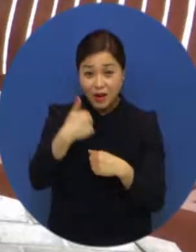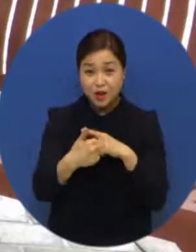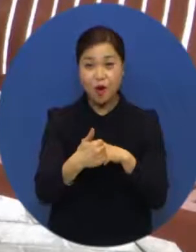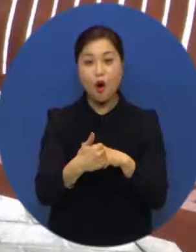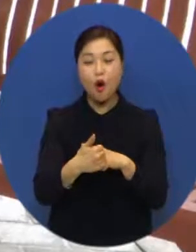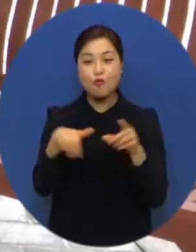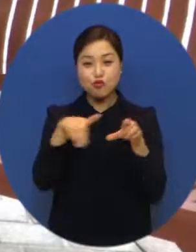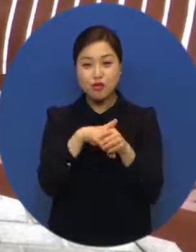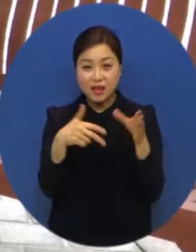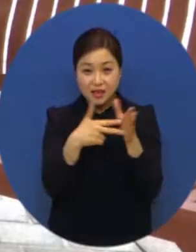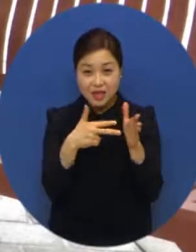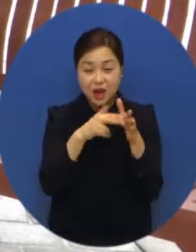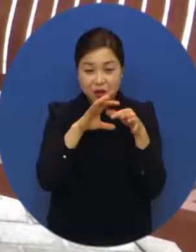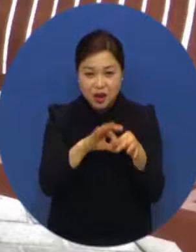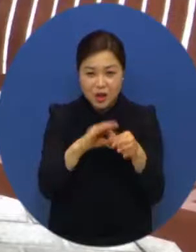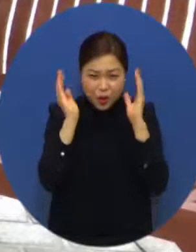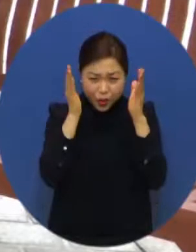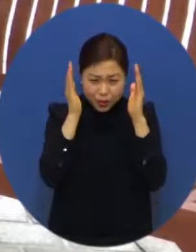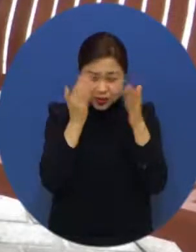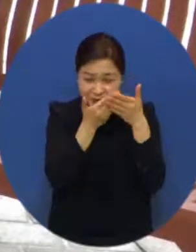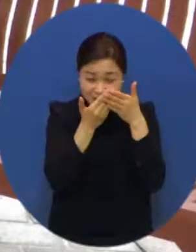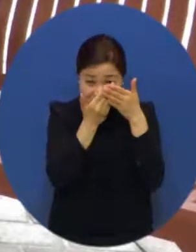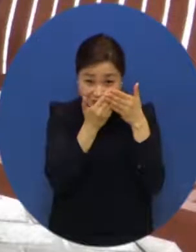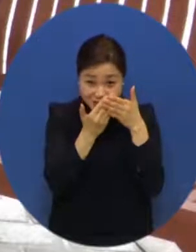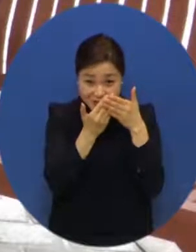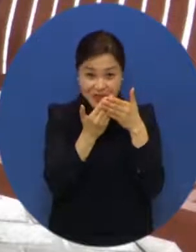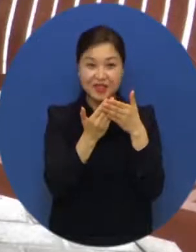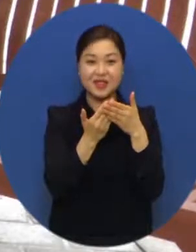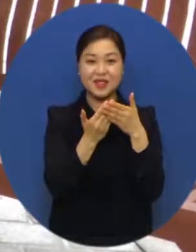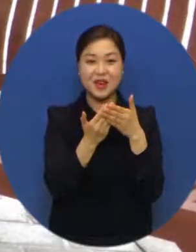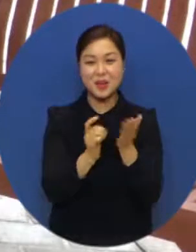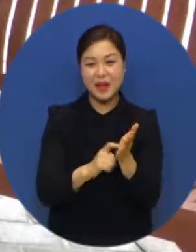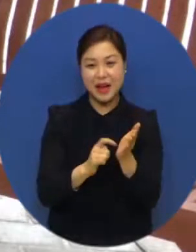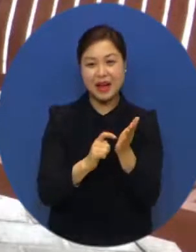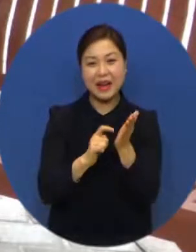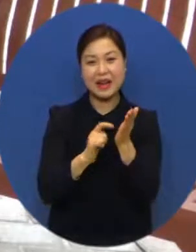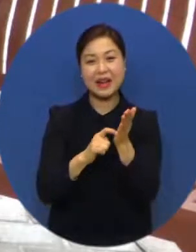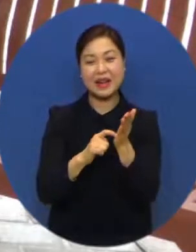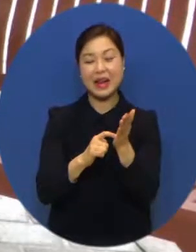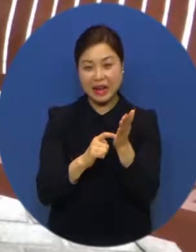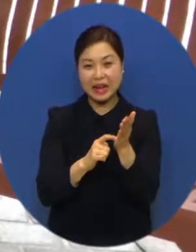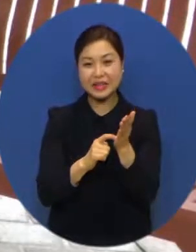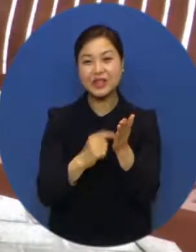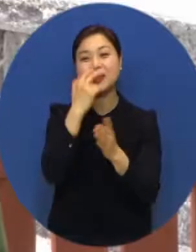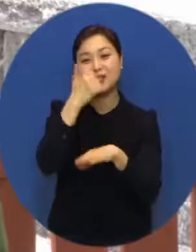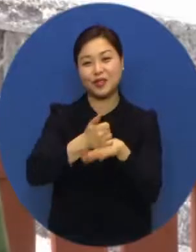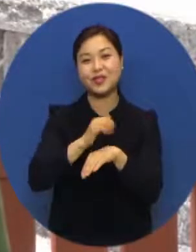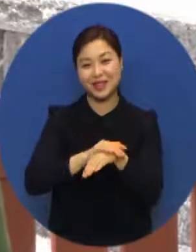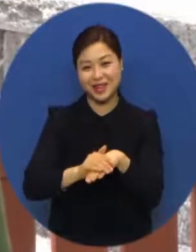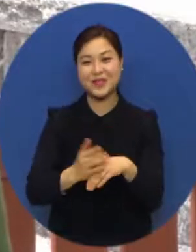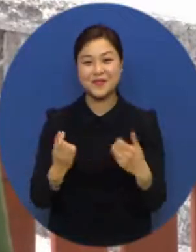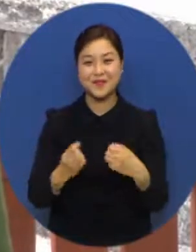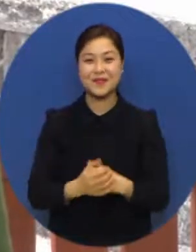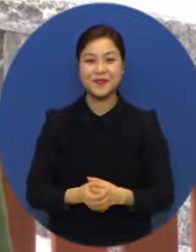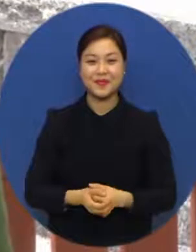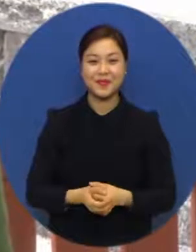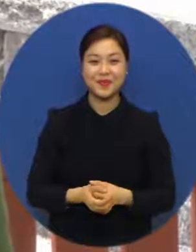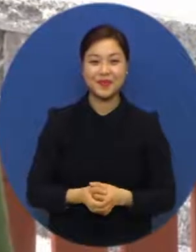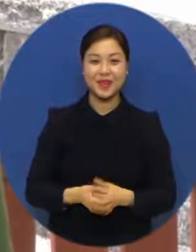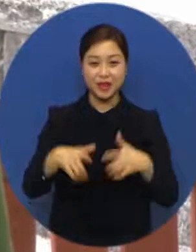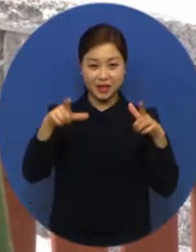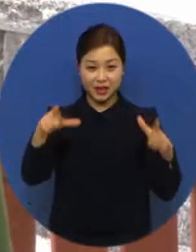대한 공부를 하고 아. 네. 그런 덕분에 빨리 네. 좀 익숙하게 된 것 같습니다. 그렇군요. 네. 네. 아마 그